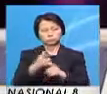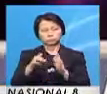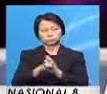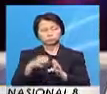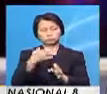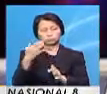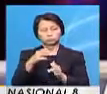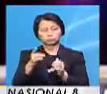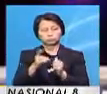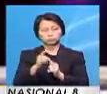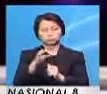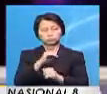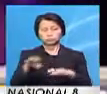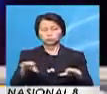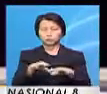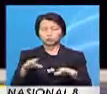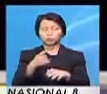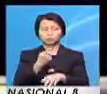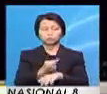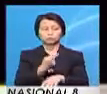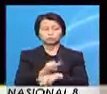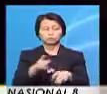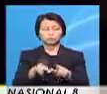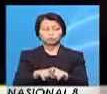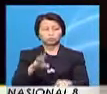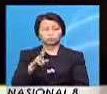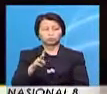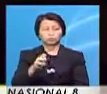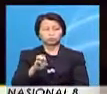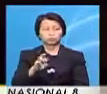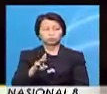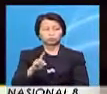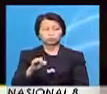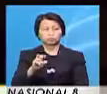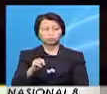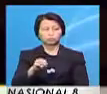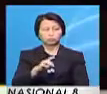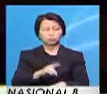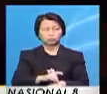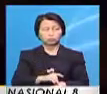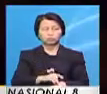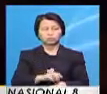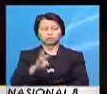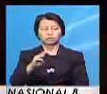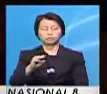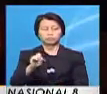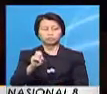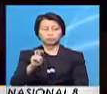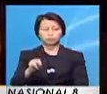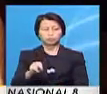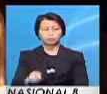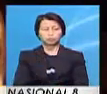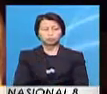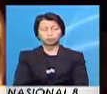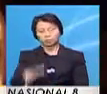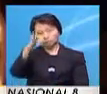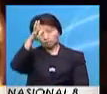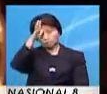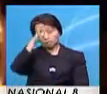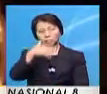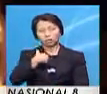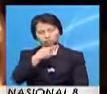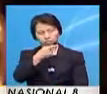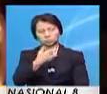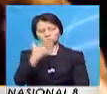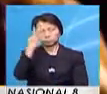di samping menjalankan tugasnya sebagai warden di Majlis Sukan Negara. Ayah kepada 4 cahaya